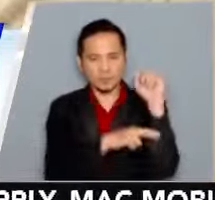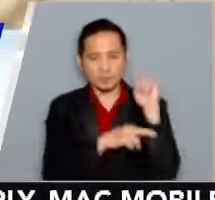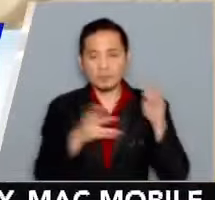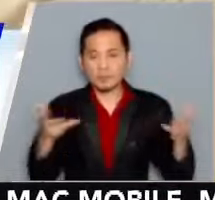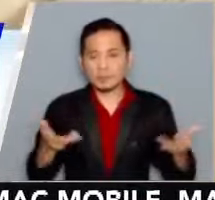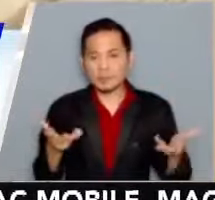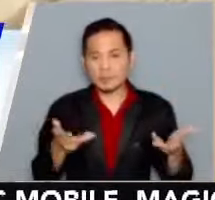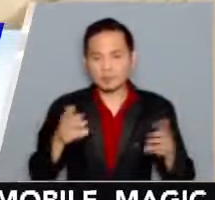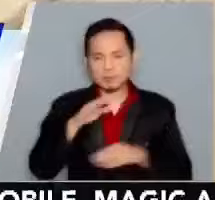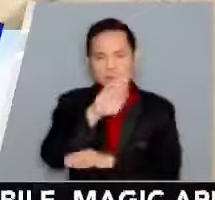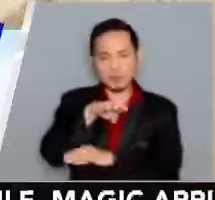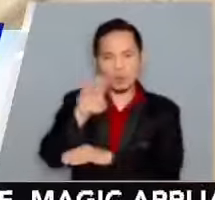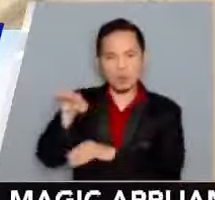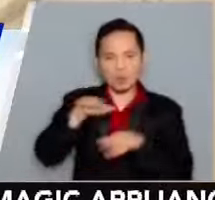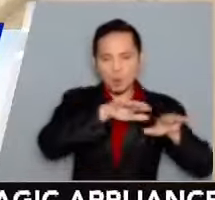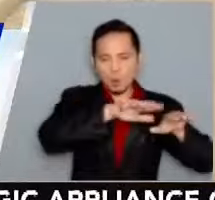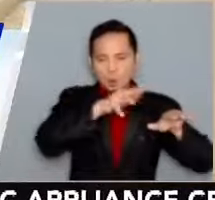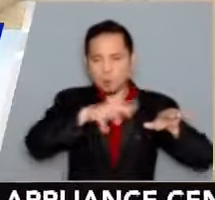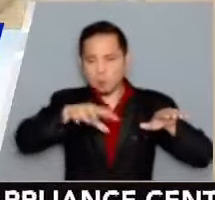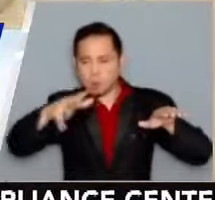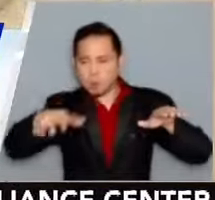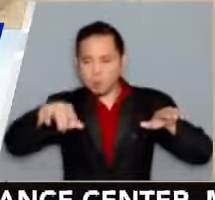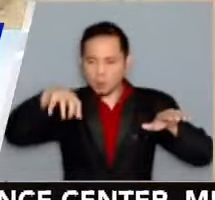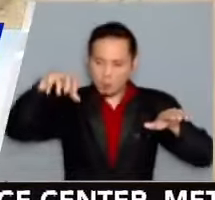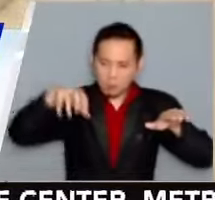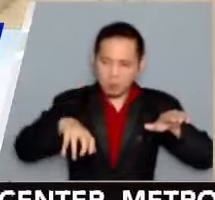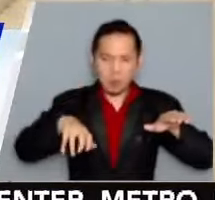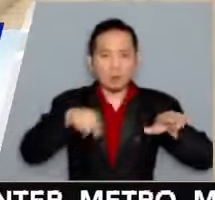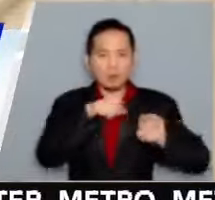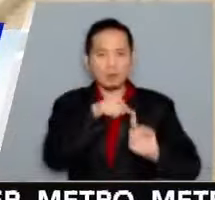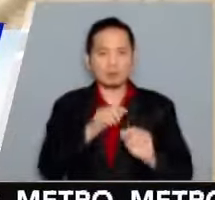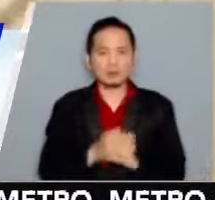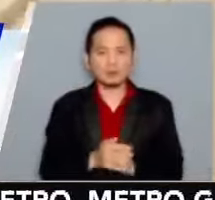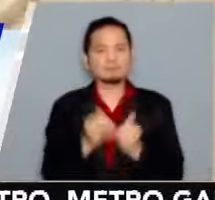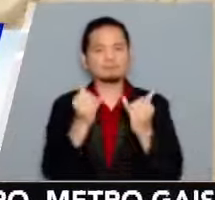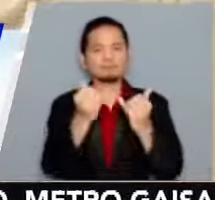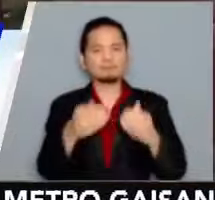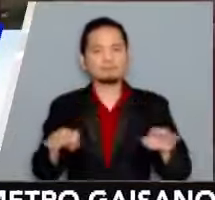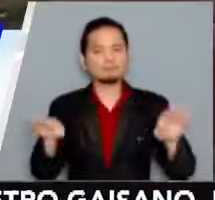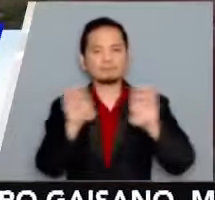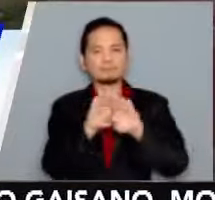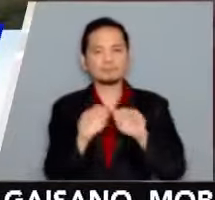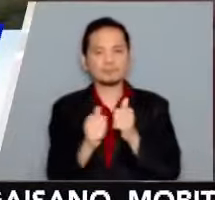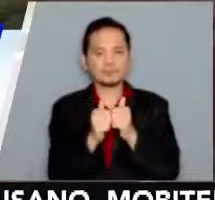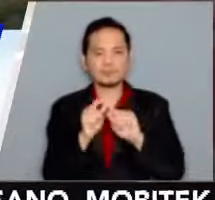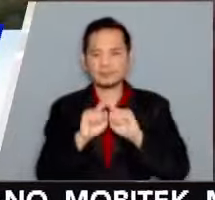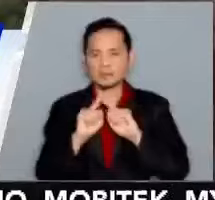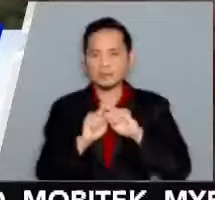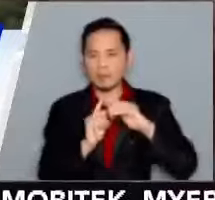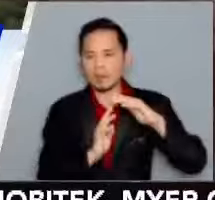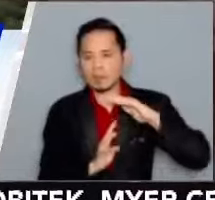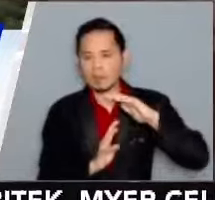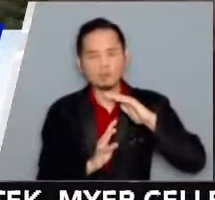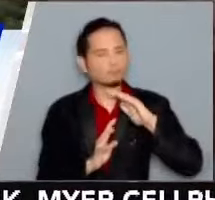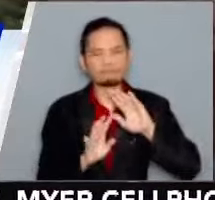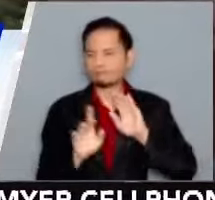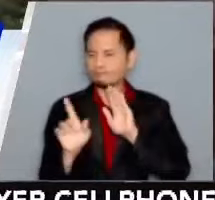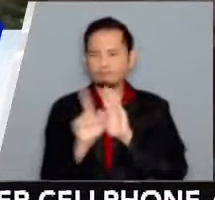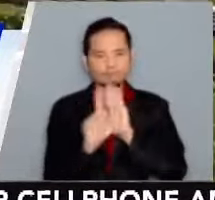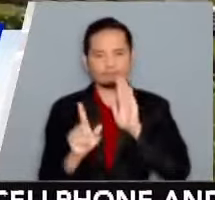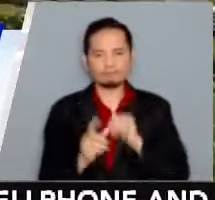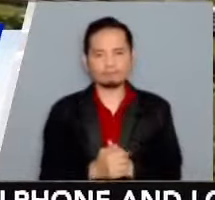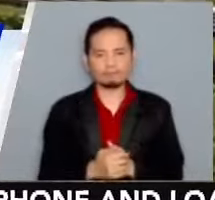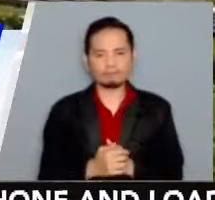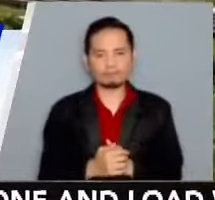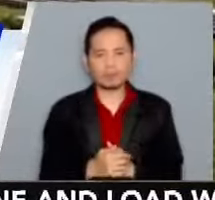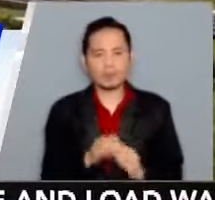pero kahapon kinordon na ang paligid ng swimming pool at hindi na nagpapapasok ng mga bisita kinansela na rin ng Sagbayan lgu ang kanilang permit